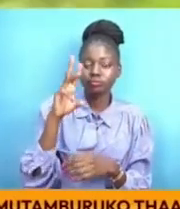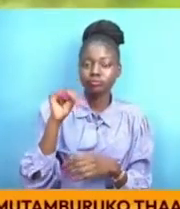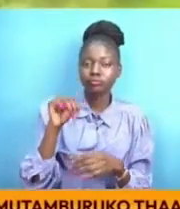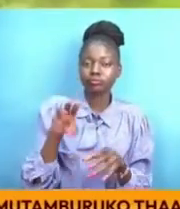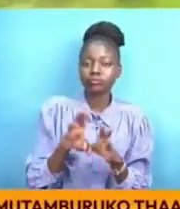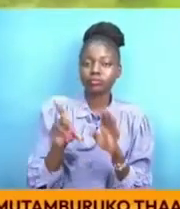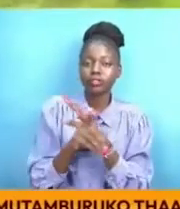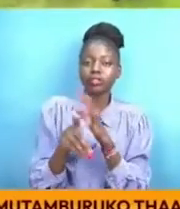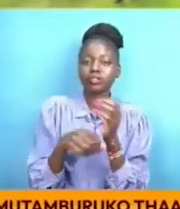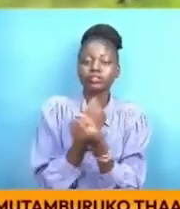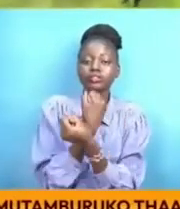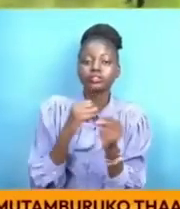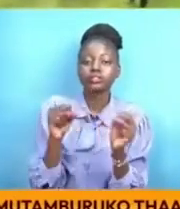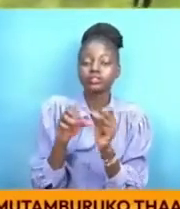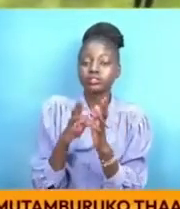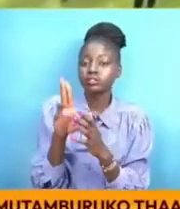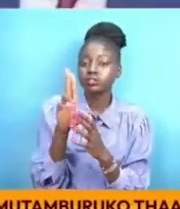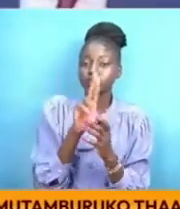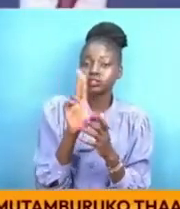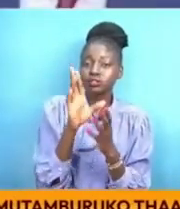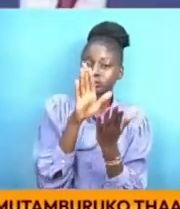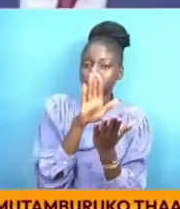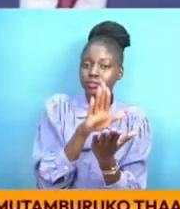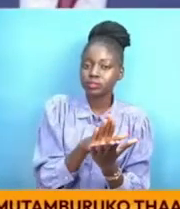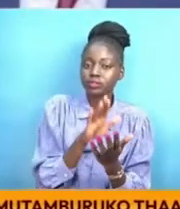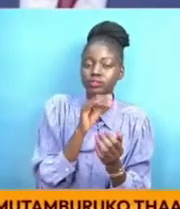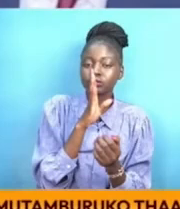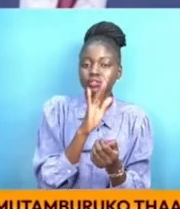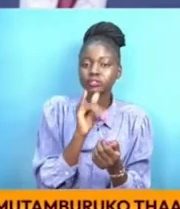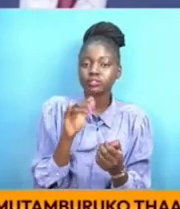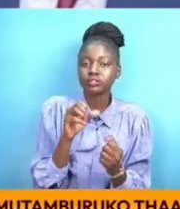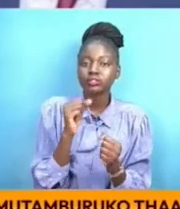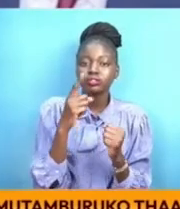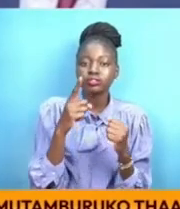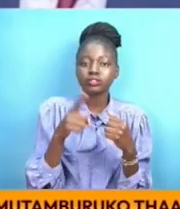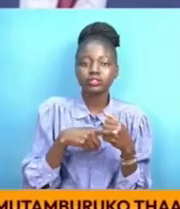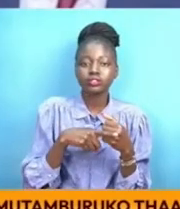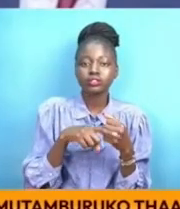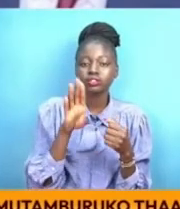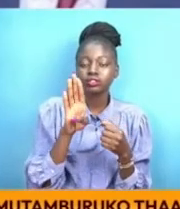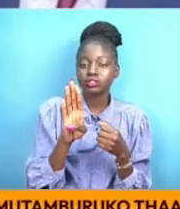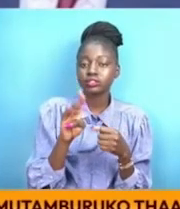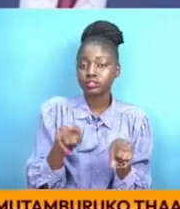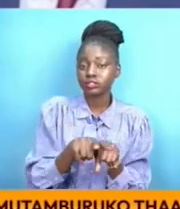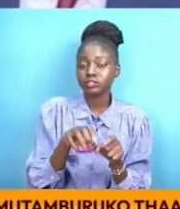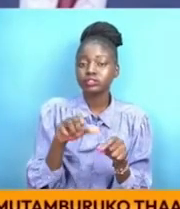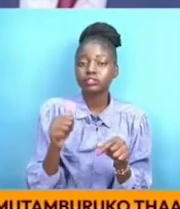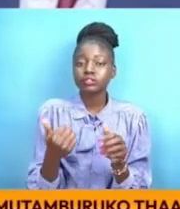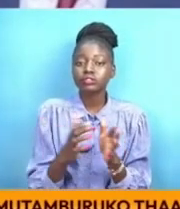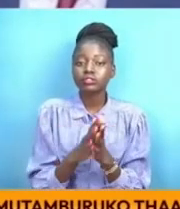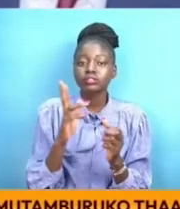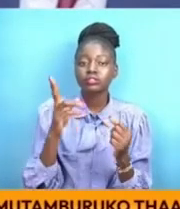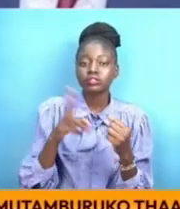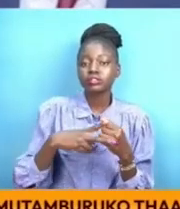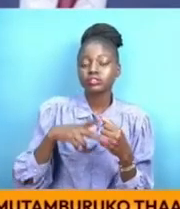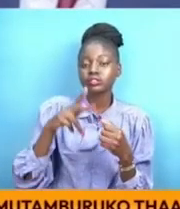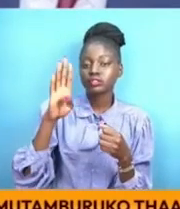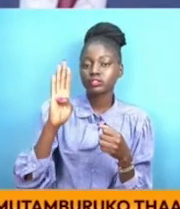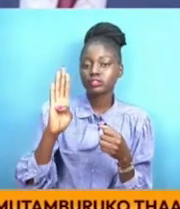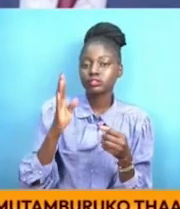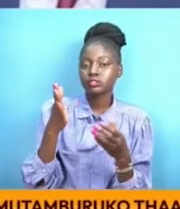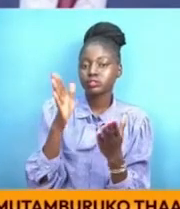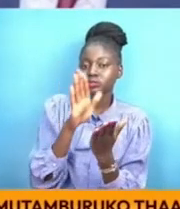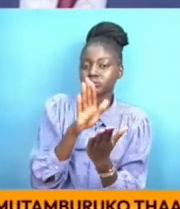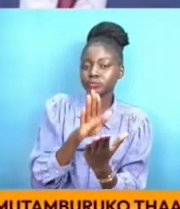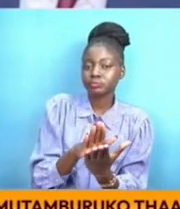president ikiharurukirio mahuthiro na shilingi bilioni 6 guku nacio shilingi bilioni 7 ikinyihio